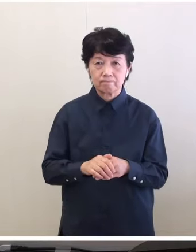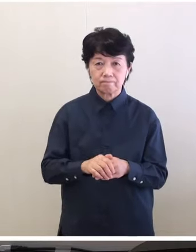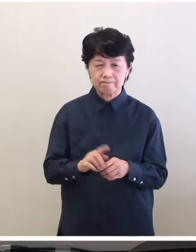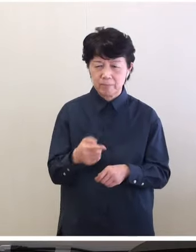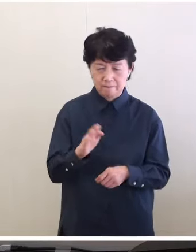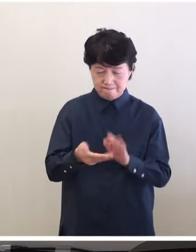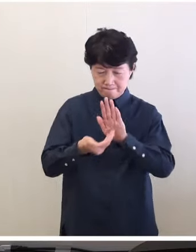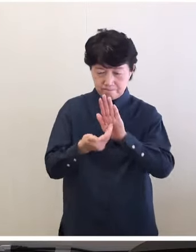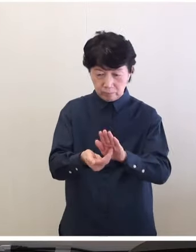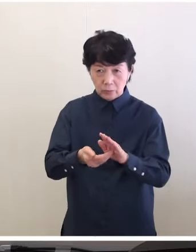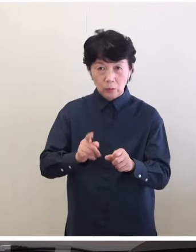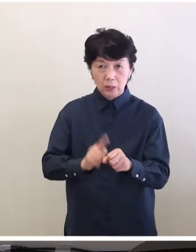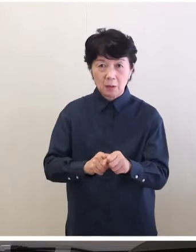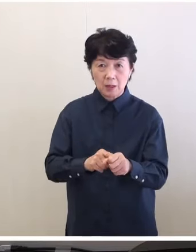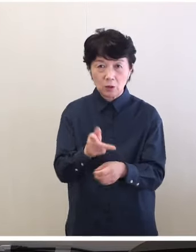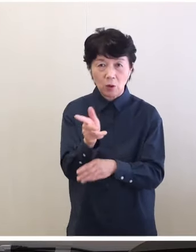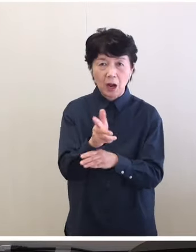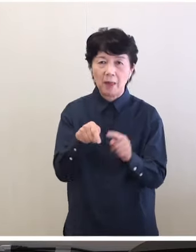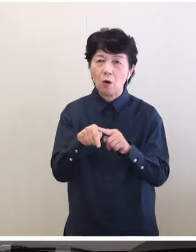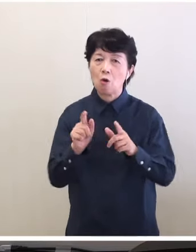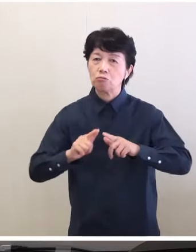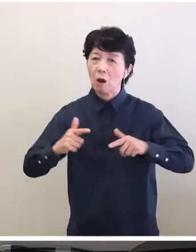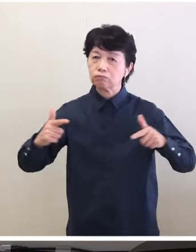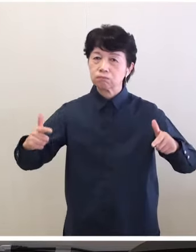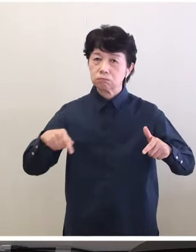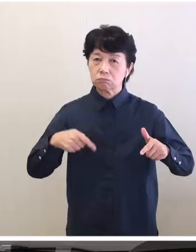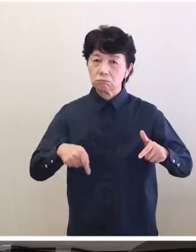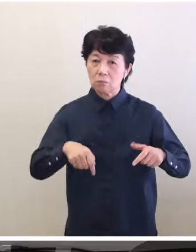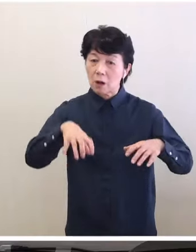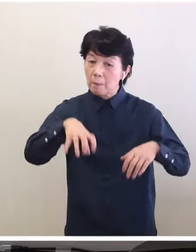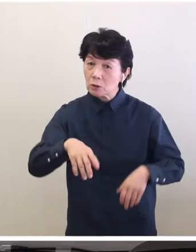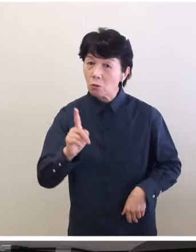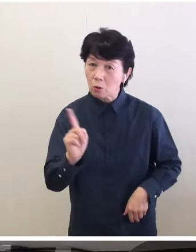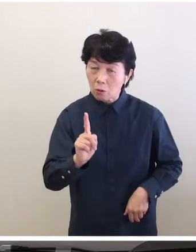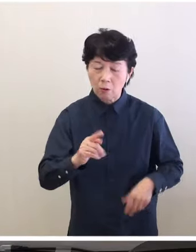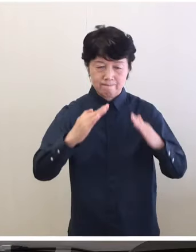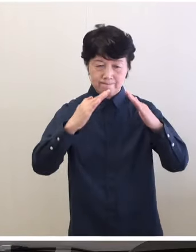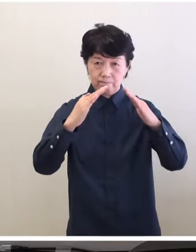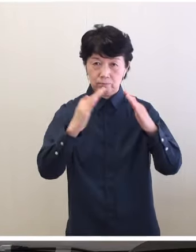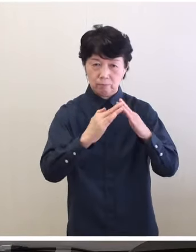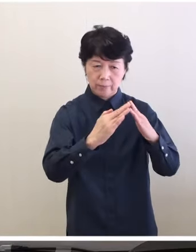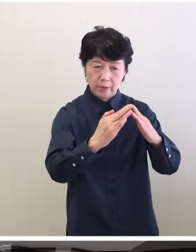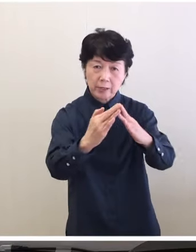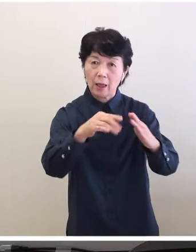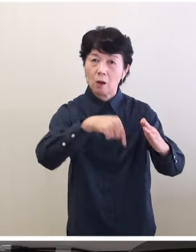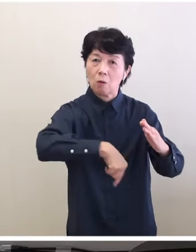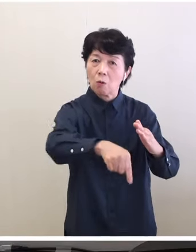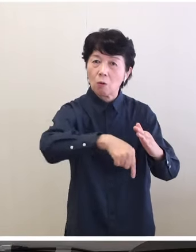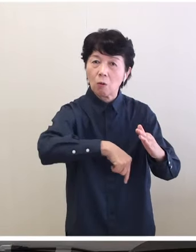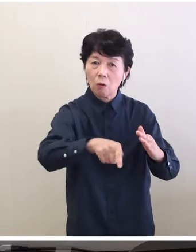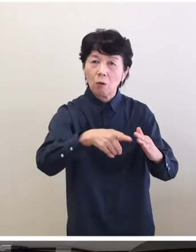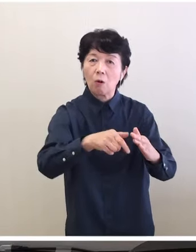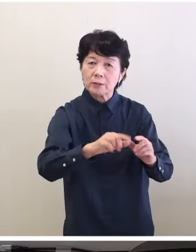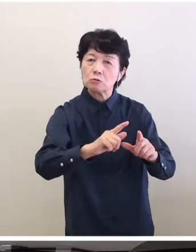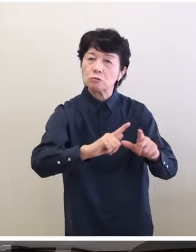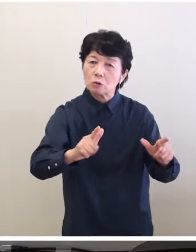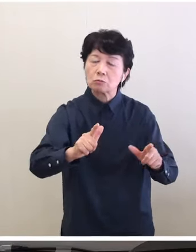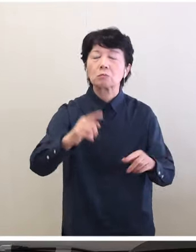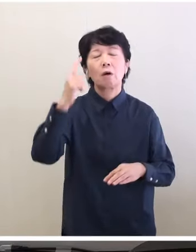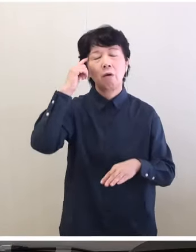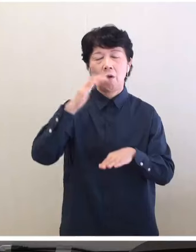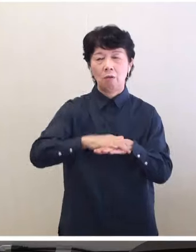犯カメラを増設をすると、増設をする対象は住宅街に広げるということが必要ではないかというふ